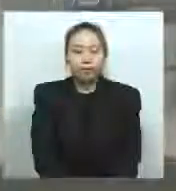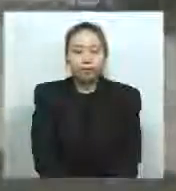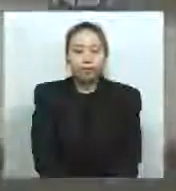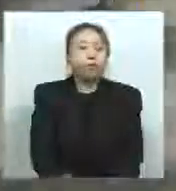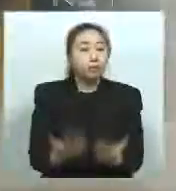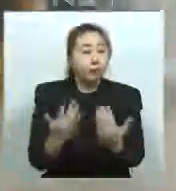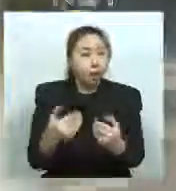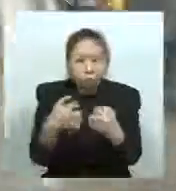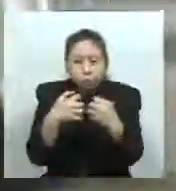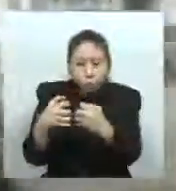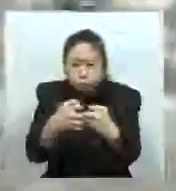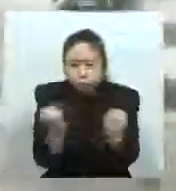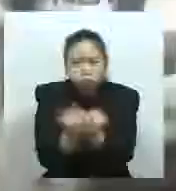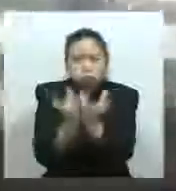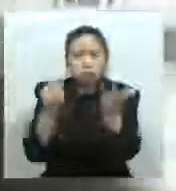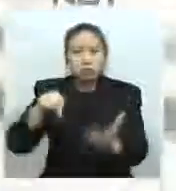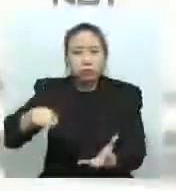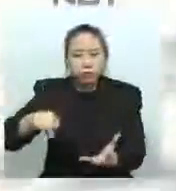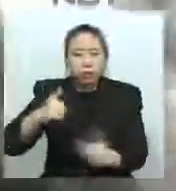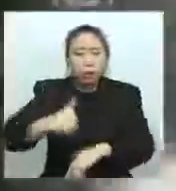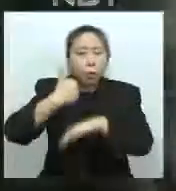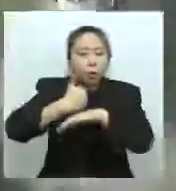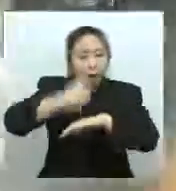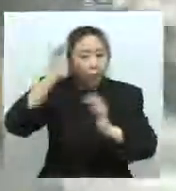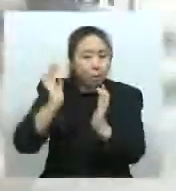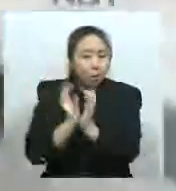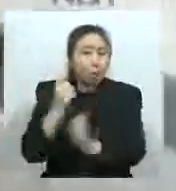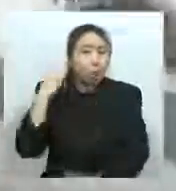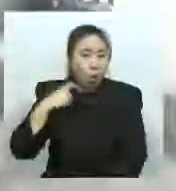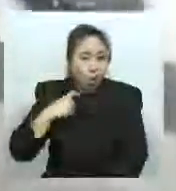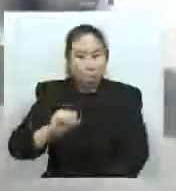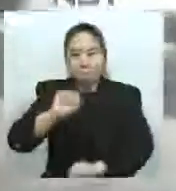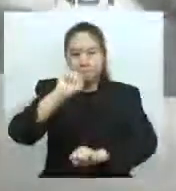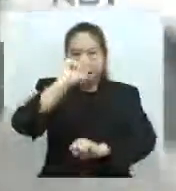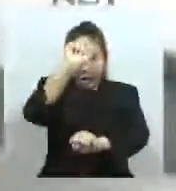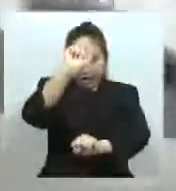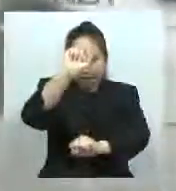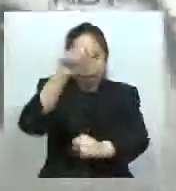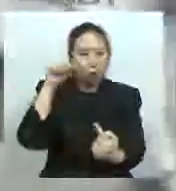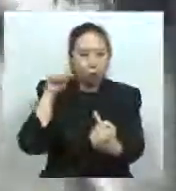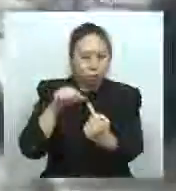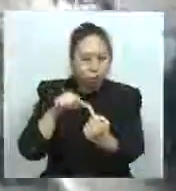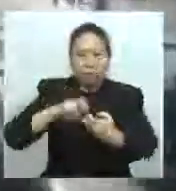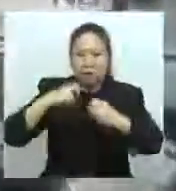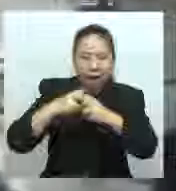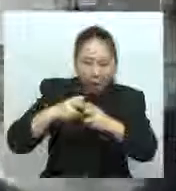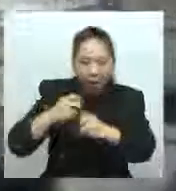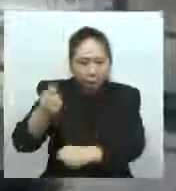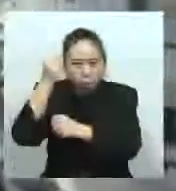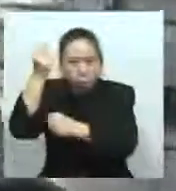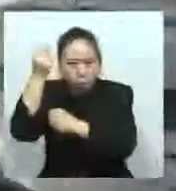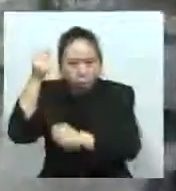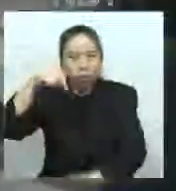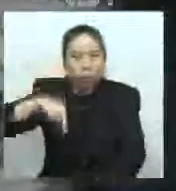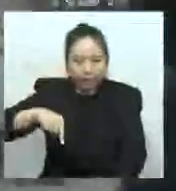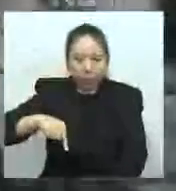สถานการณ์ความวุ่นวายที่เกิดขึ้นทำให้ผู้บัญชาการตำรวจฮ่องกงต้องประกาศสถานการณ์จลาจลในพื้นที่ชุมนุมประ